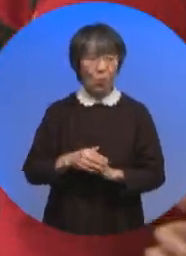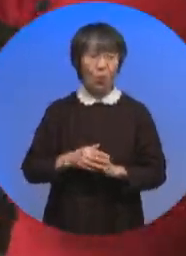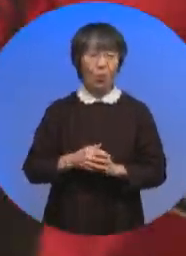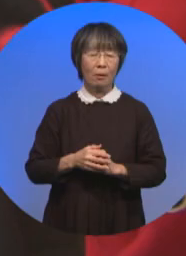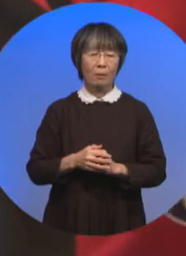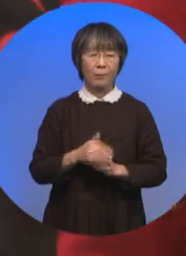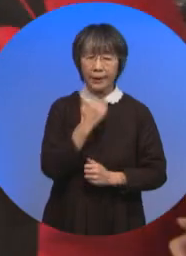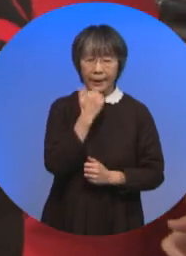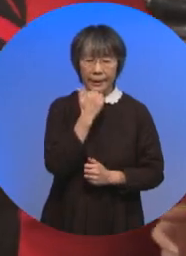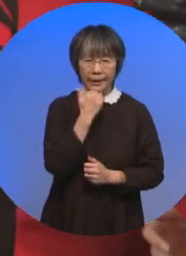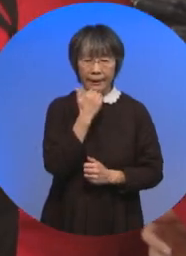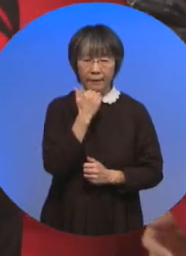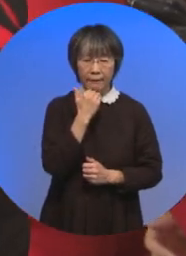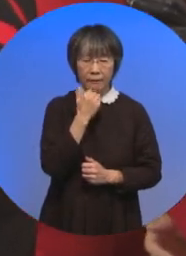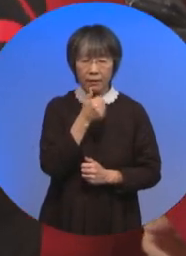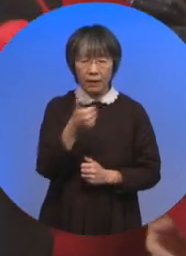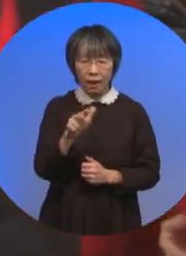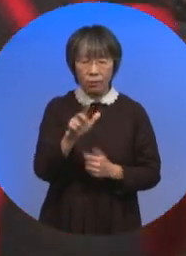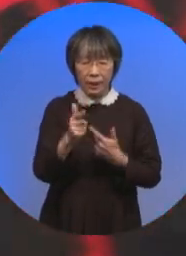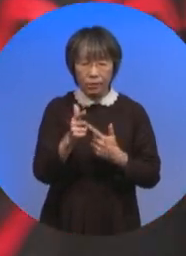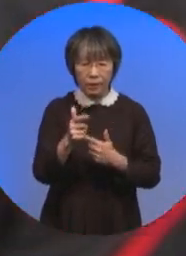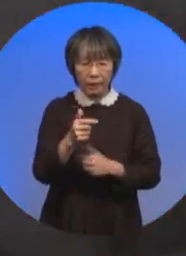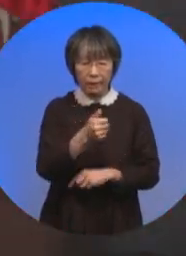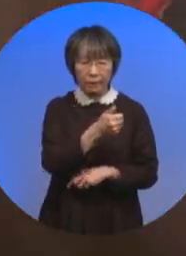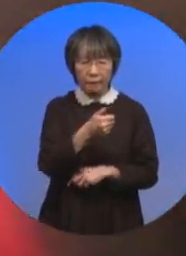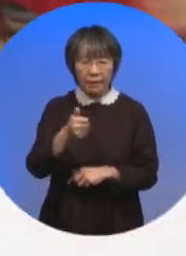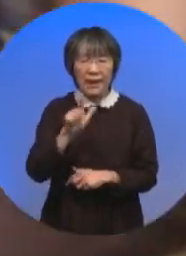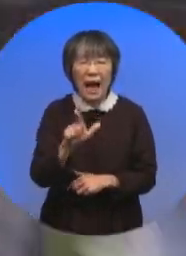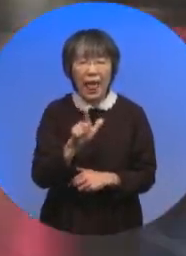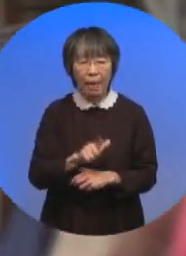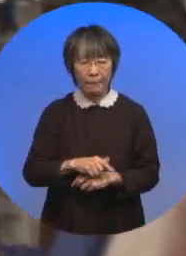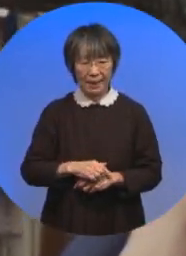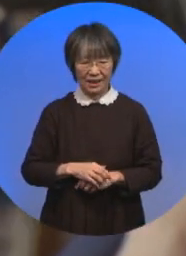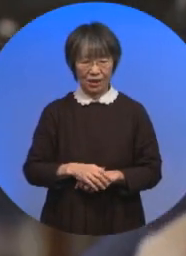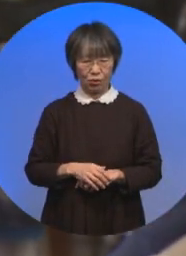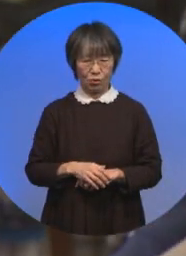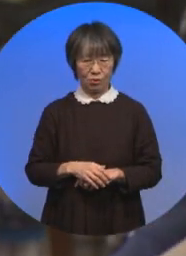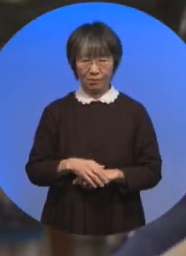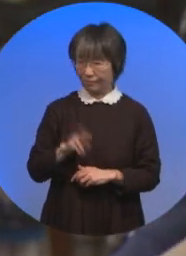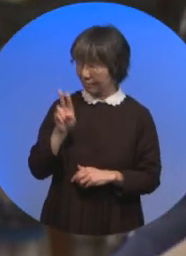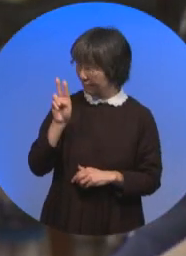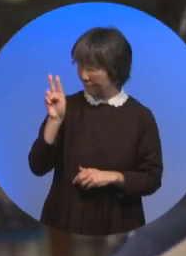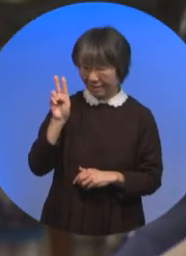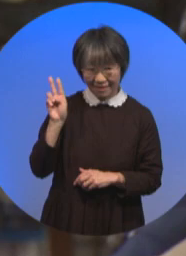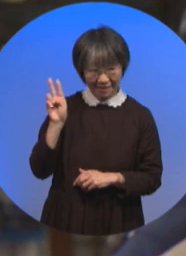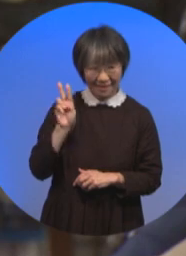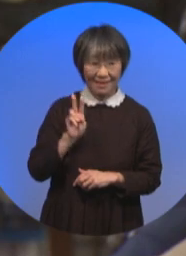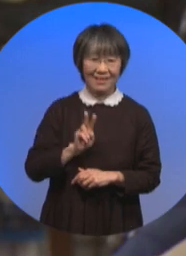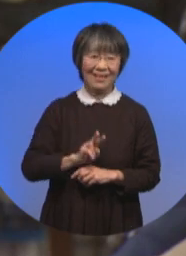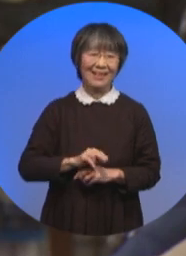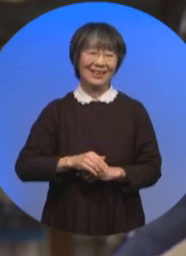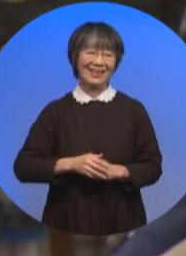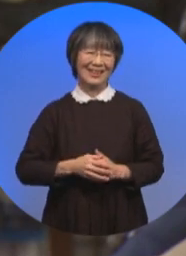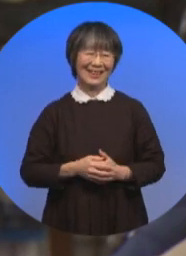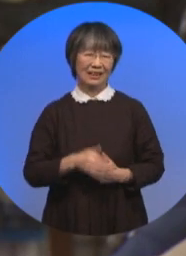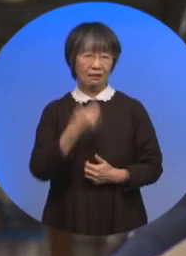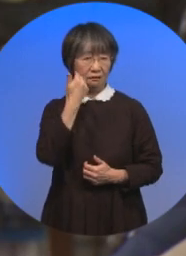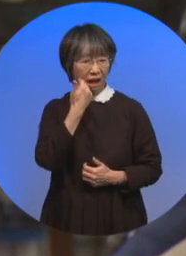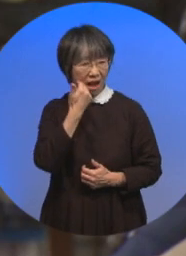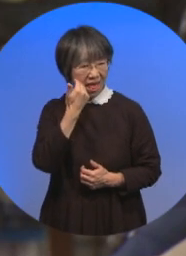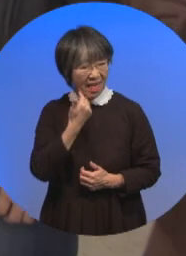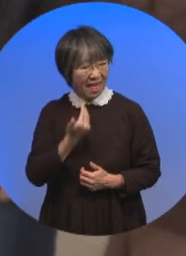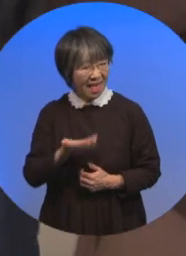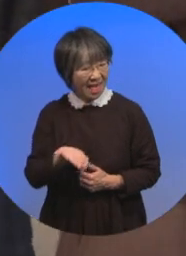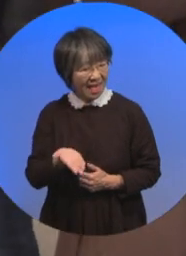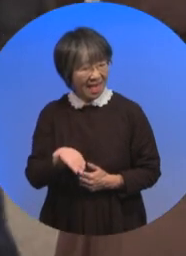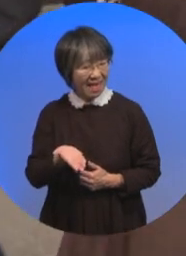ちょっと待って、ちょっと、ダレビッシュ、 ダレビッシュ、 ダレ、 ルーじゃない、レーなってる ね。レーやん、何や。じゃあ知